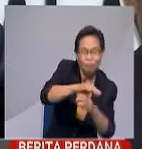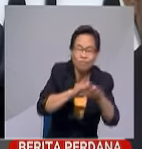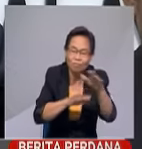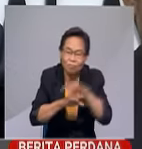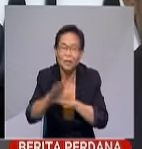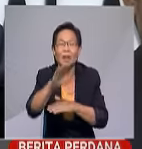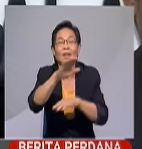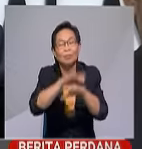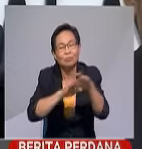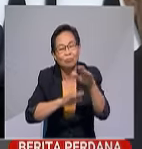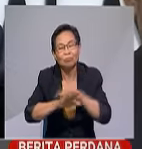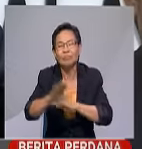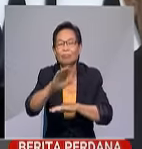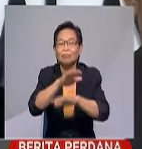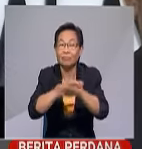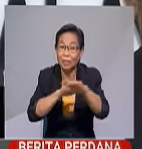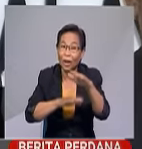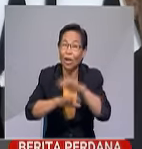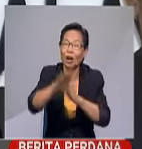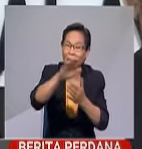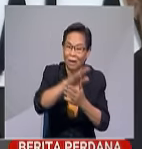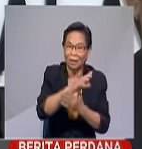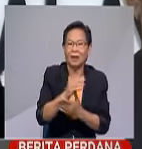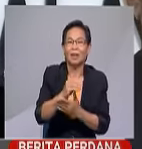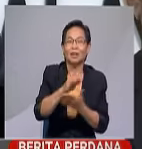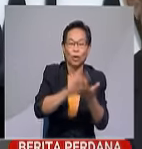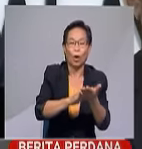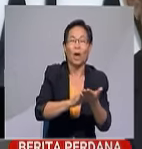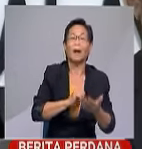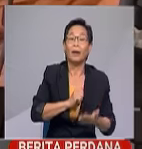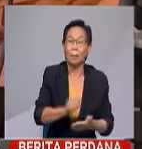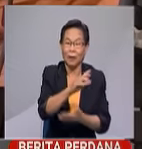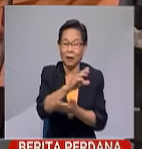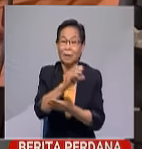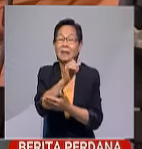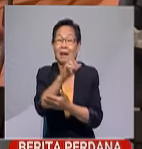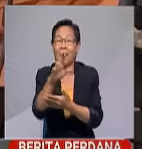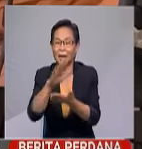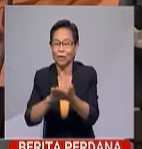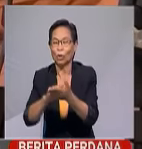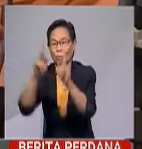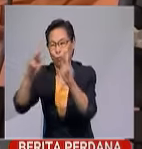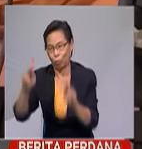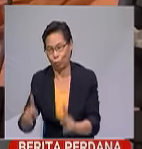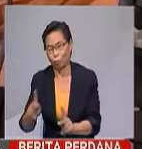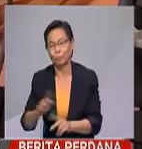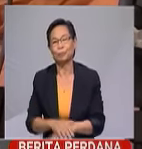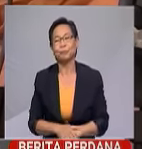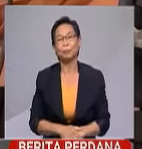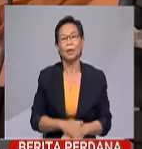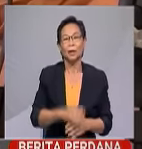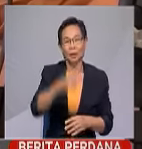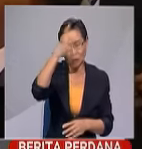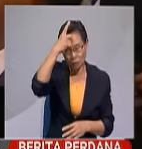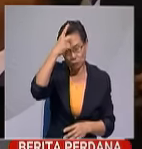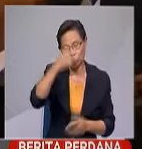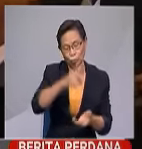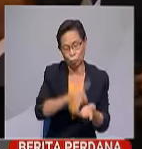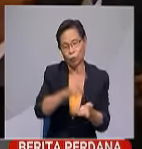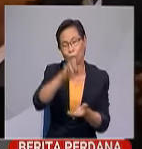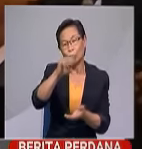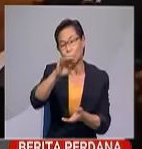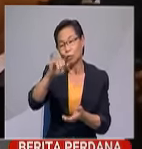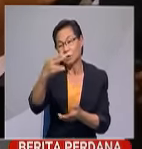agama rakyat dan persendirian serta sekolah pondok yang berdaftar. Sementara itu, Datuk Seri Dr. Mujahid